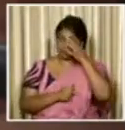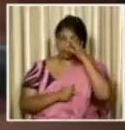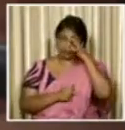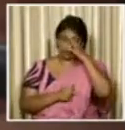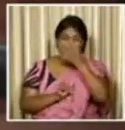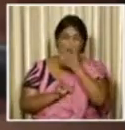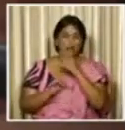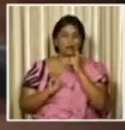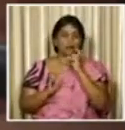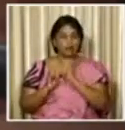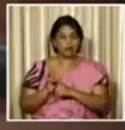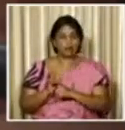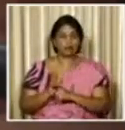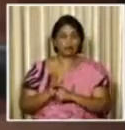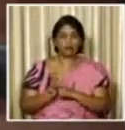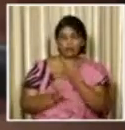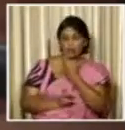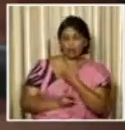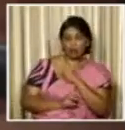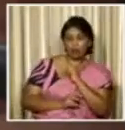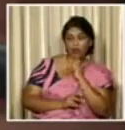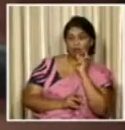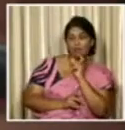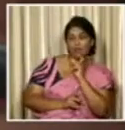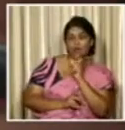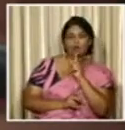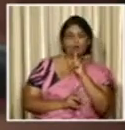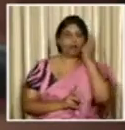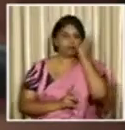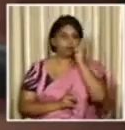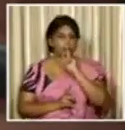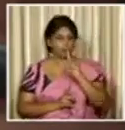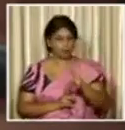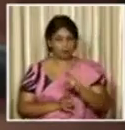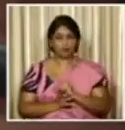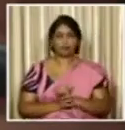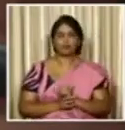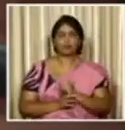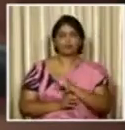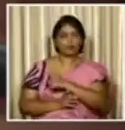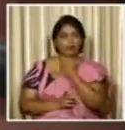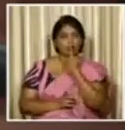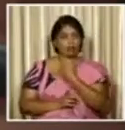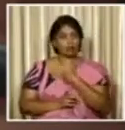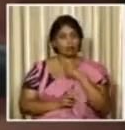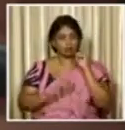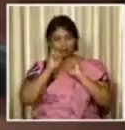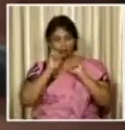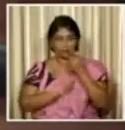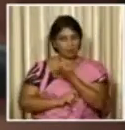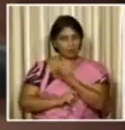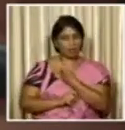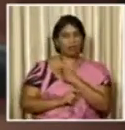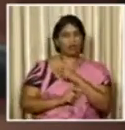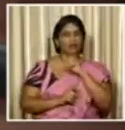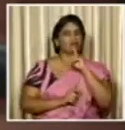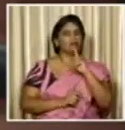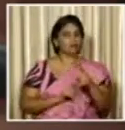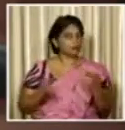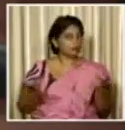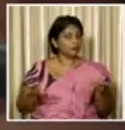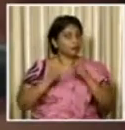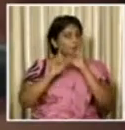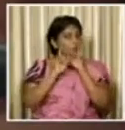welawa sabahanayakawarage sanyawa mokadda kiyana eka balamin inna oge teenduwak denna sabahanayakawarage ingipigi balamin inna teenduwak denna